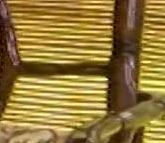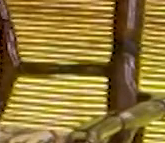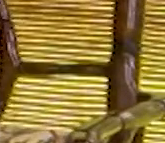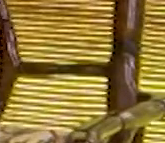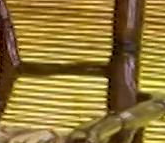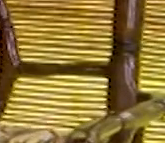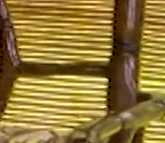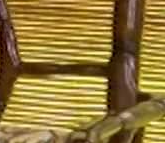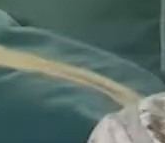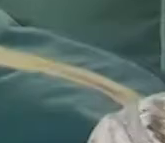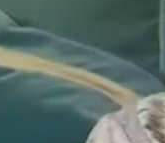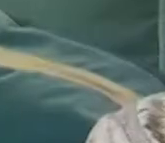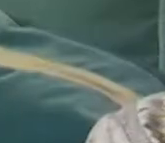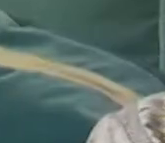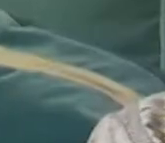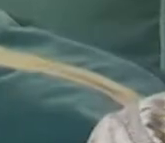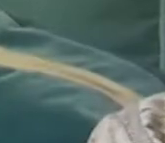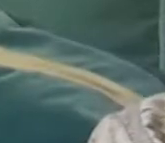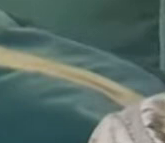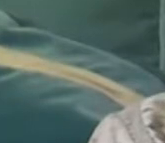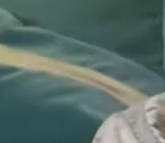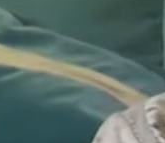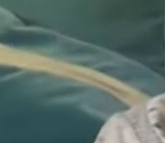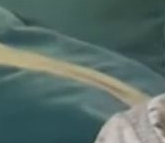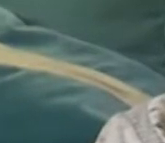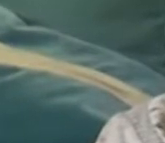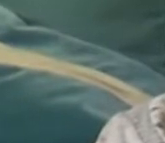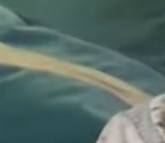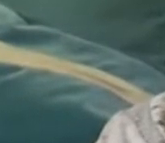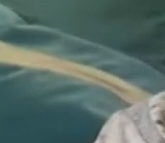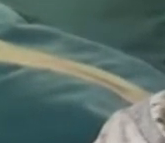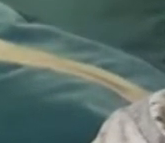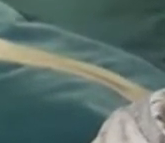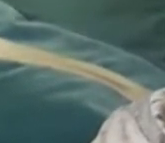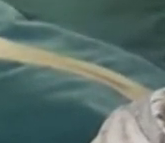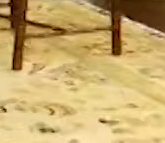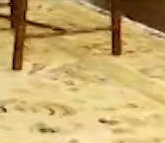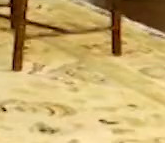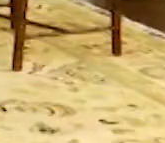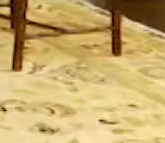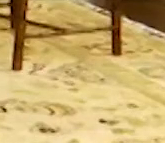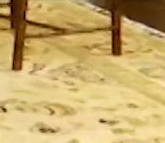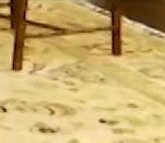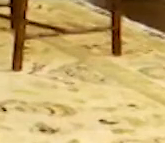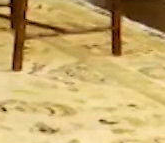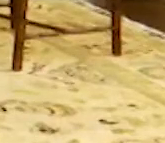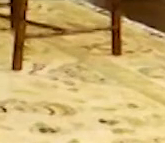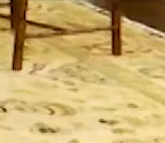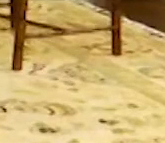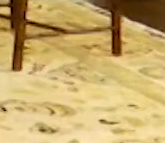call ya sama Atira dan Amira ya? Iya, sudah, dan kita sudah kirim makanan juga, ada lauk kita, ada